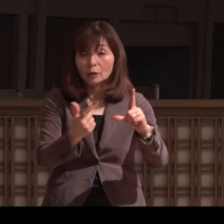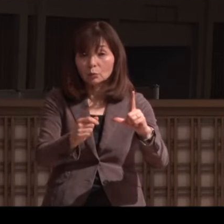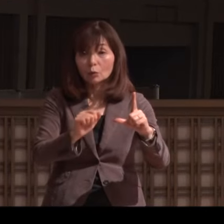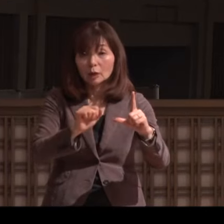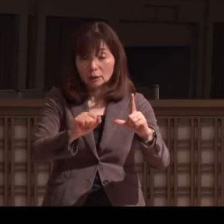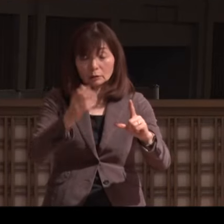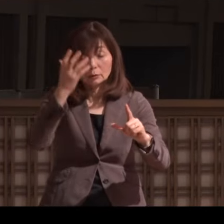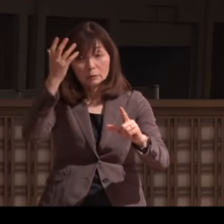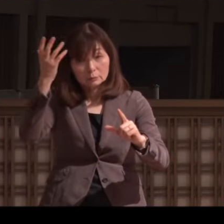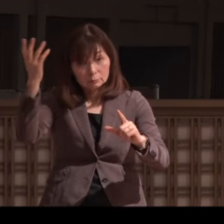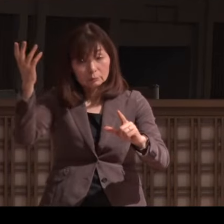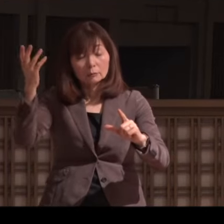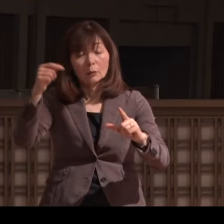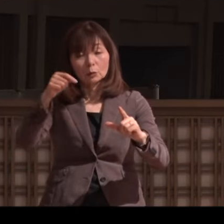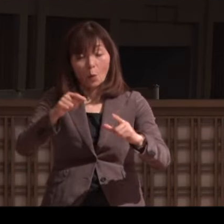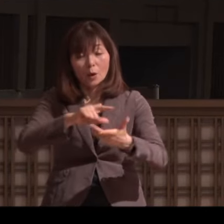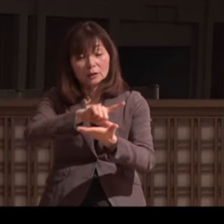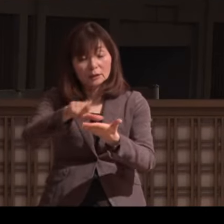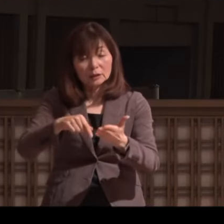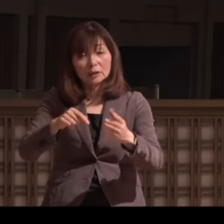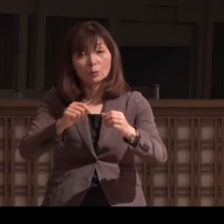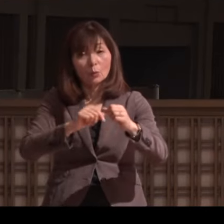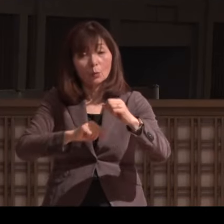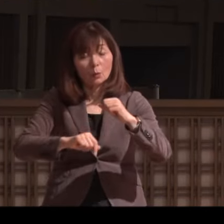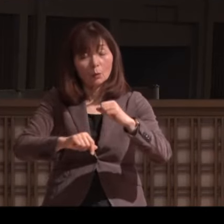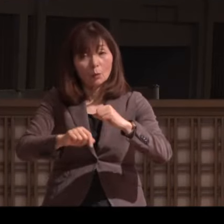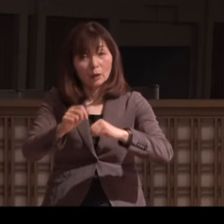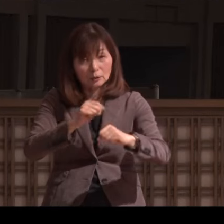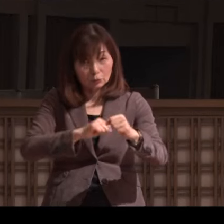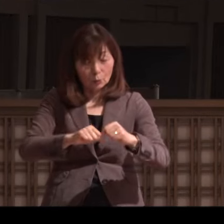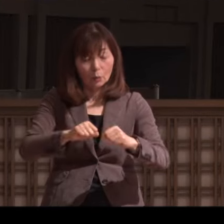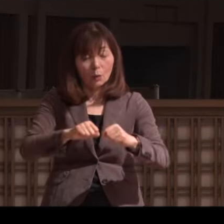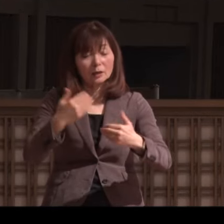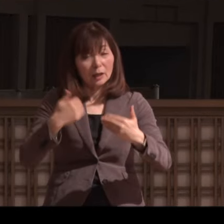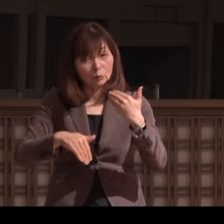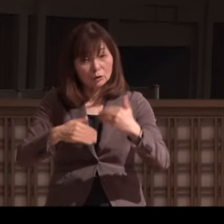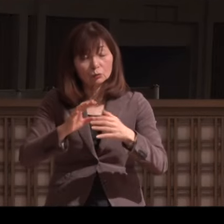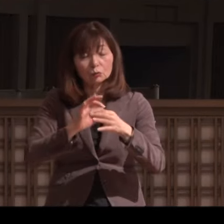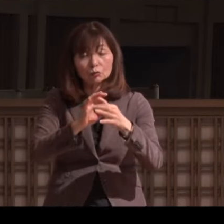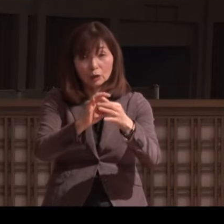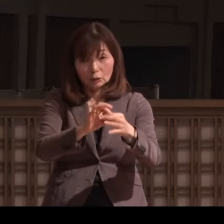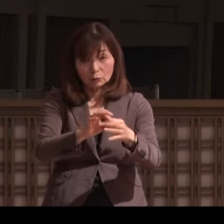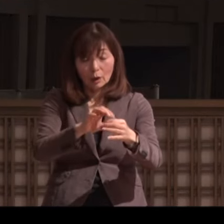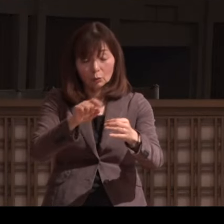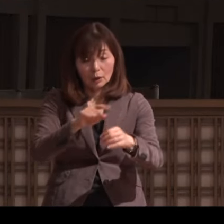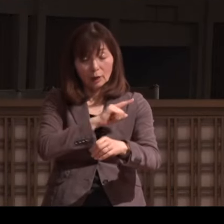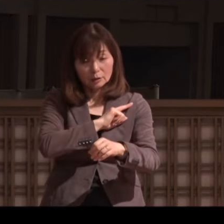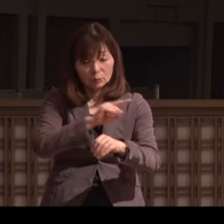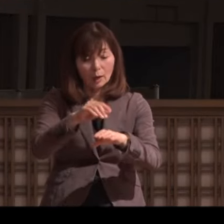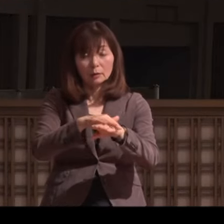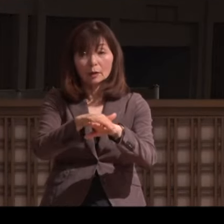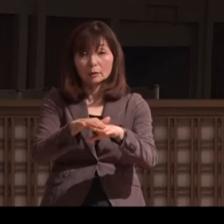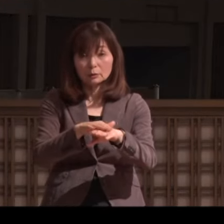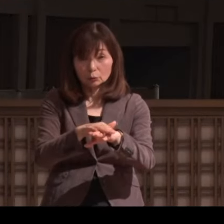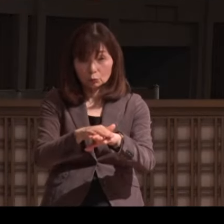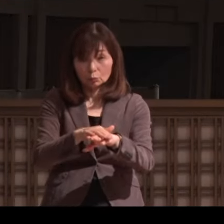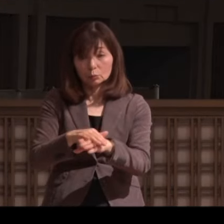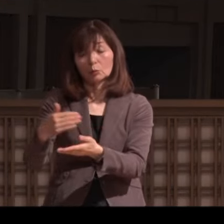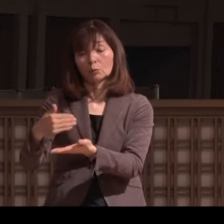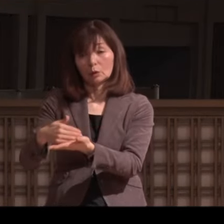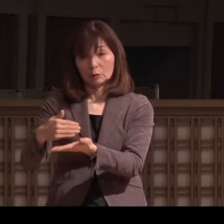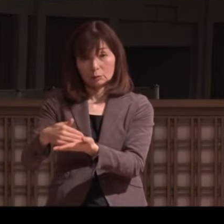な地域で楽しく地域課題やっていこうねって仲間作って活動しちゃうやつこれが1番大事だっって言ってんですよ